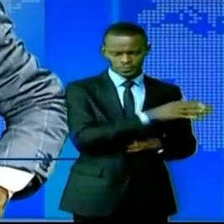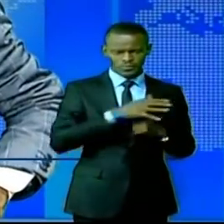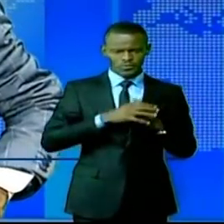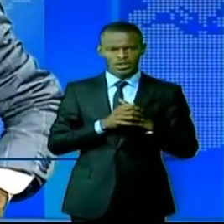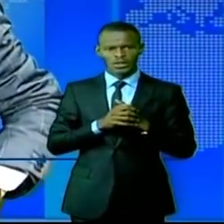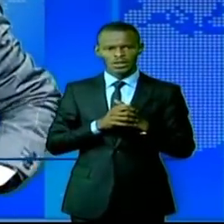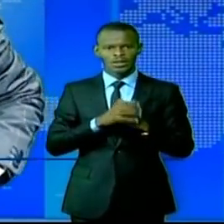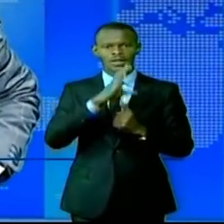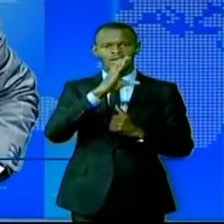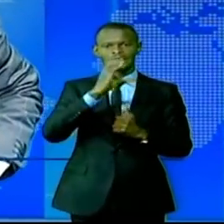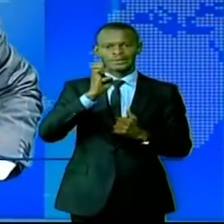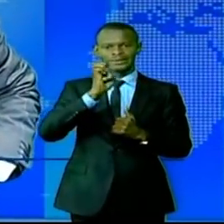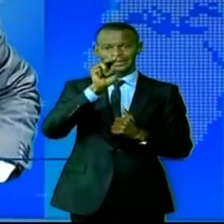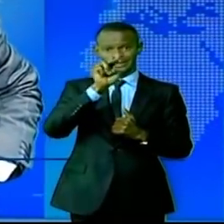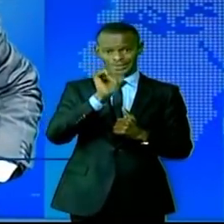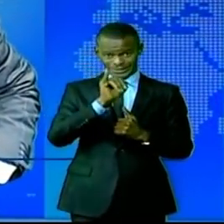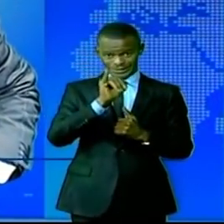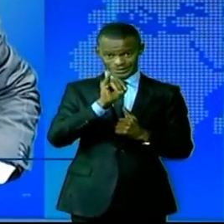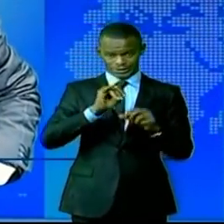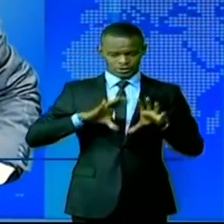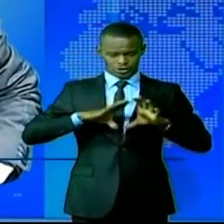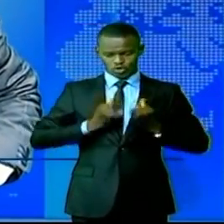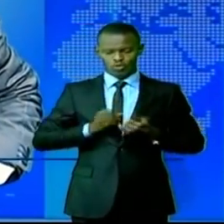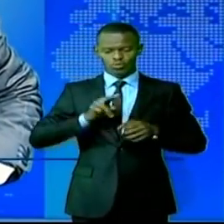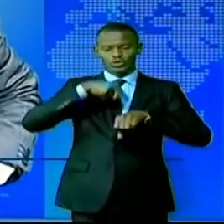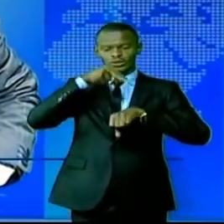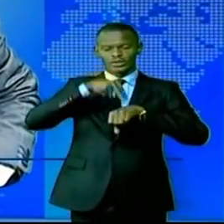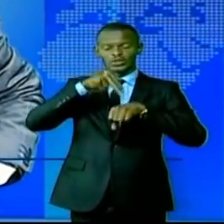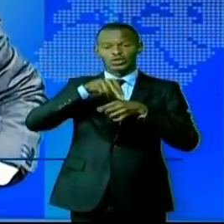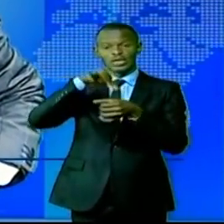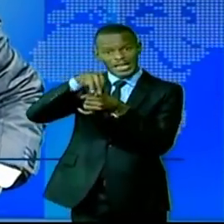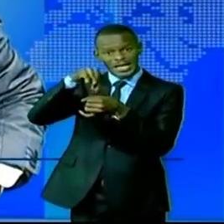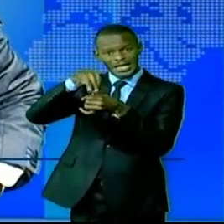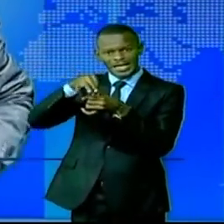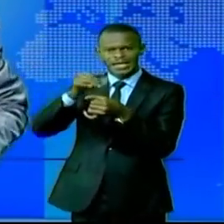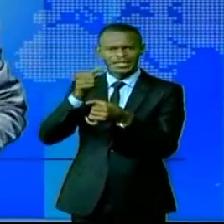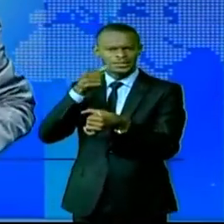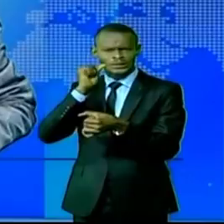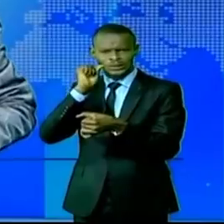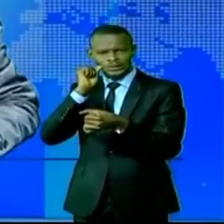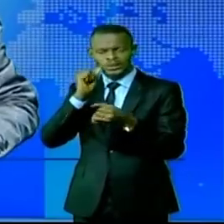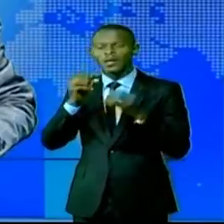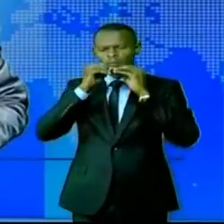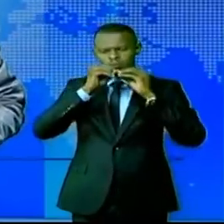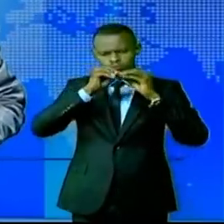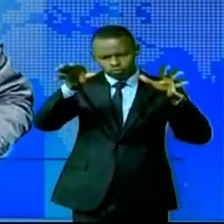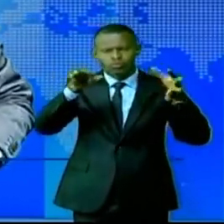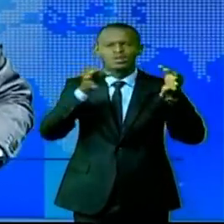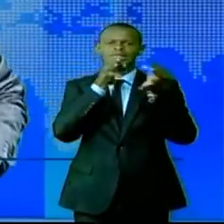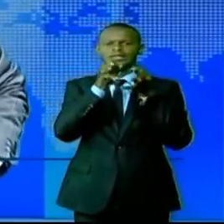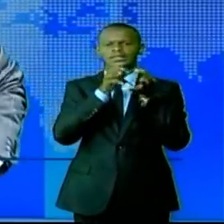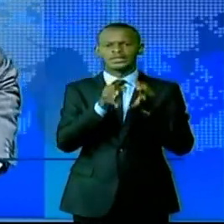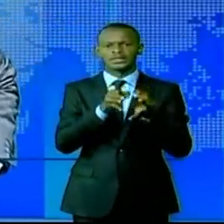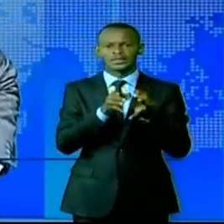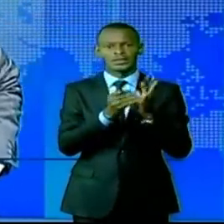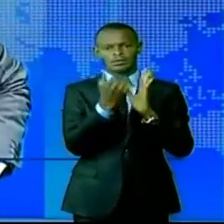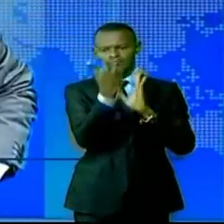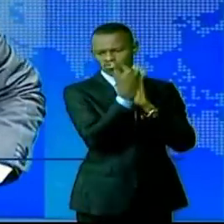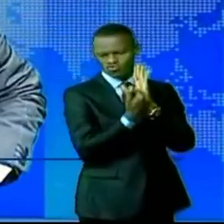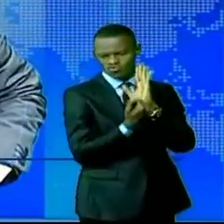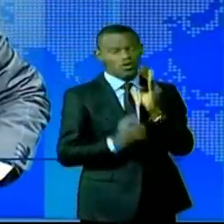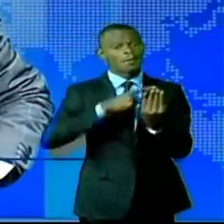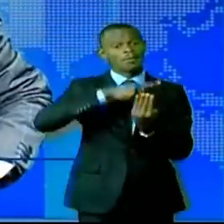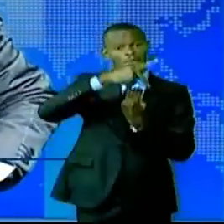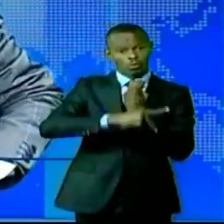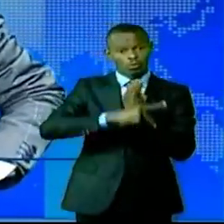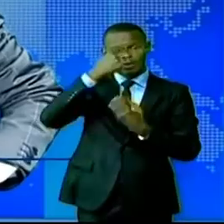électorale nationale indépendante, CENI, a dévoilé hier sa feuille de route pour le processus électoral en cours en République